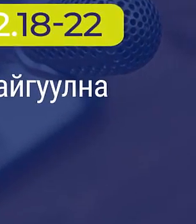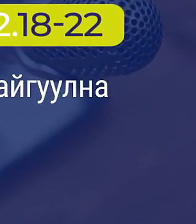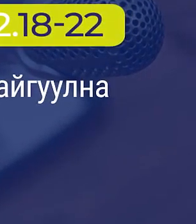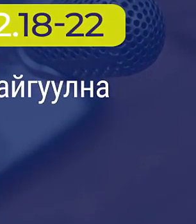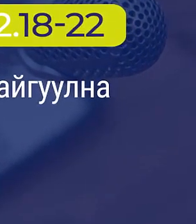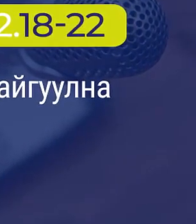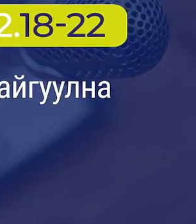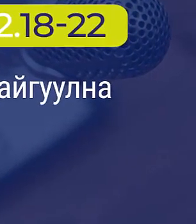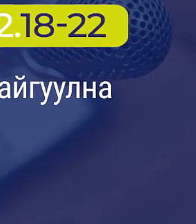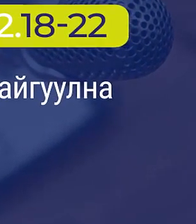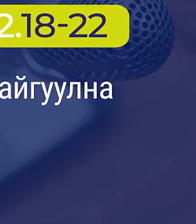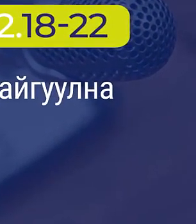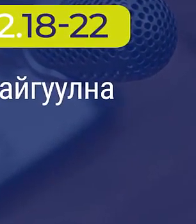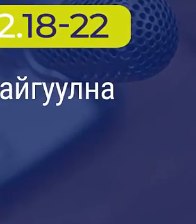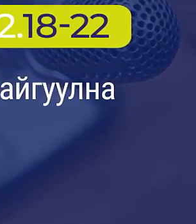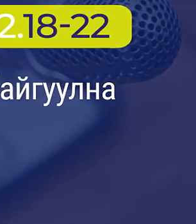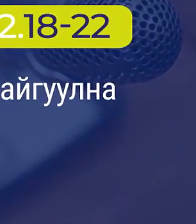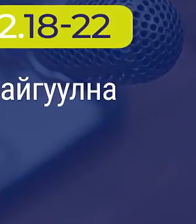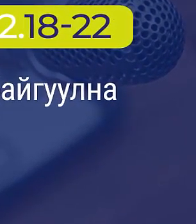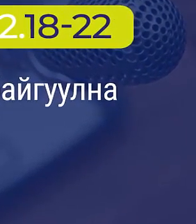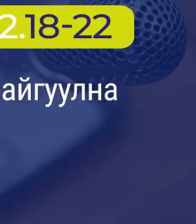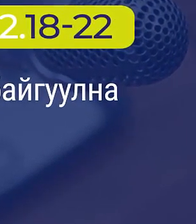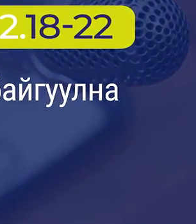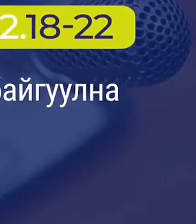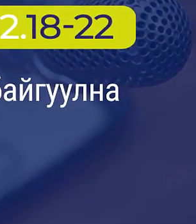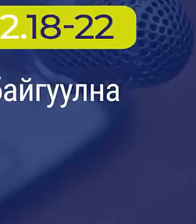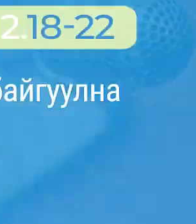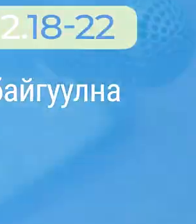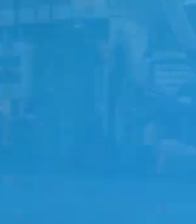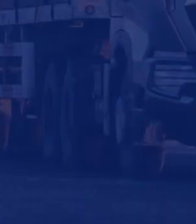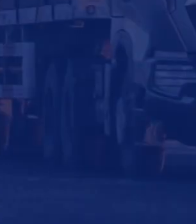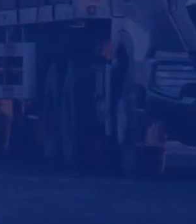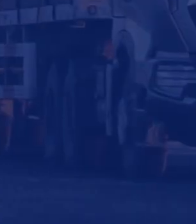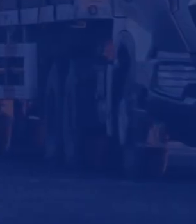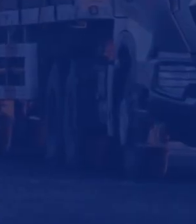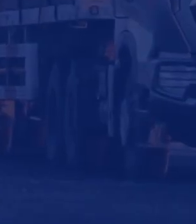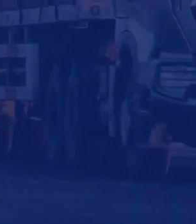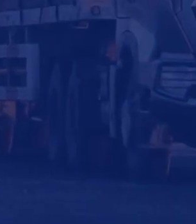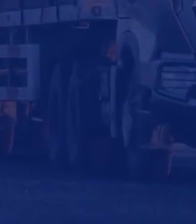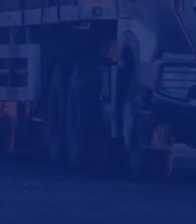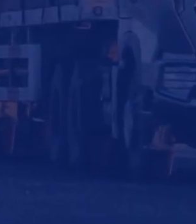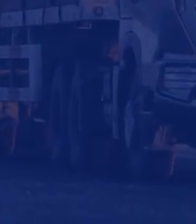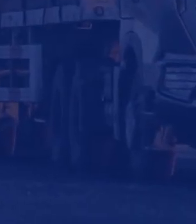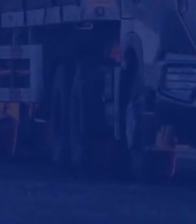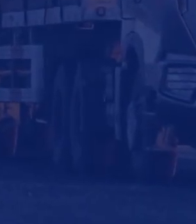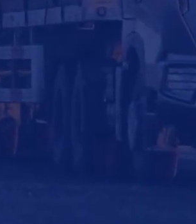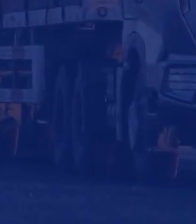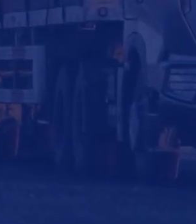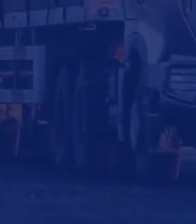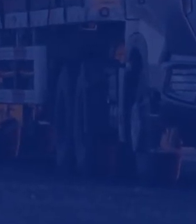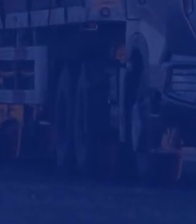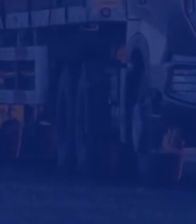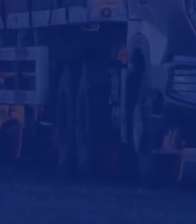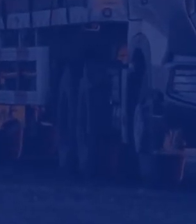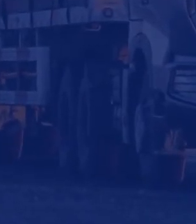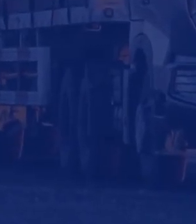7, 8-аас 22-ны өдрүүдэд хоёр үе шаттайгаар явуулна. Төрийн болон орон нутгийн өмчөд өмчийн оролцоотой зарим